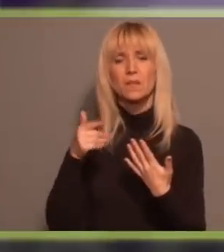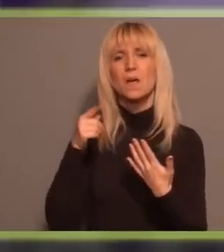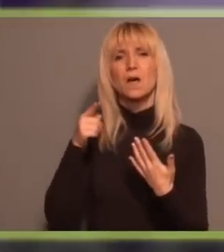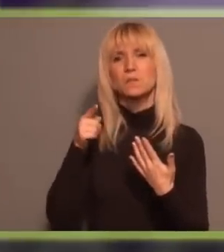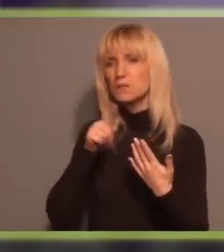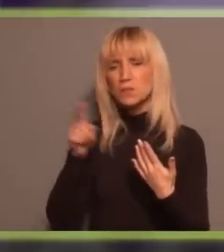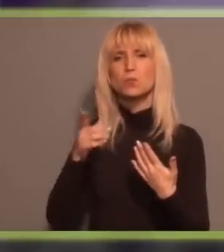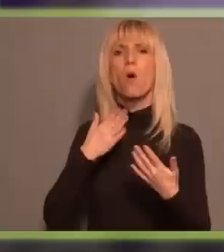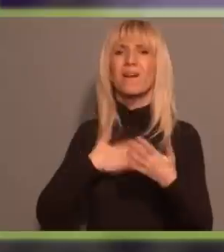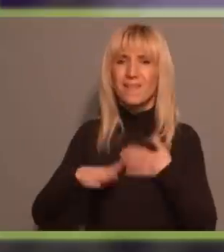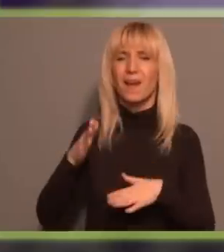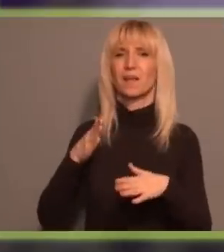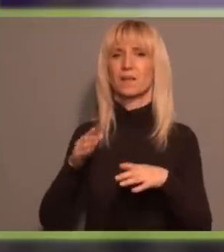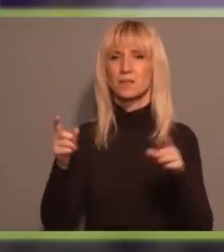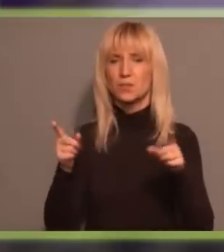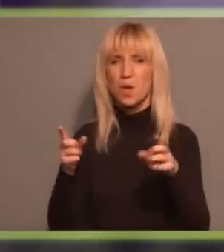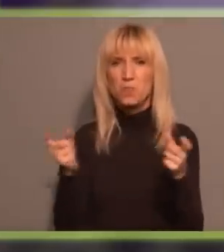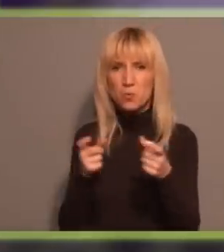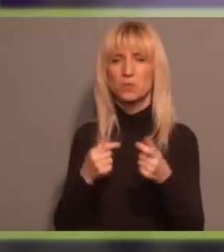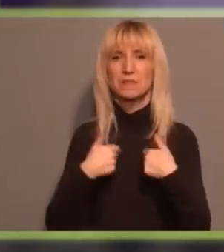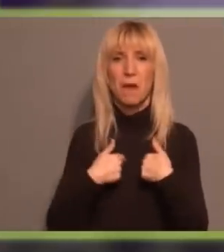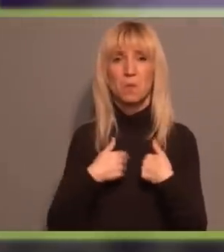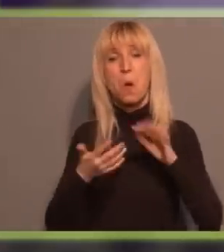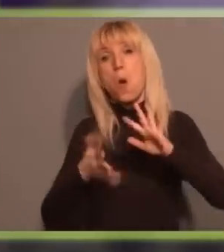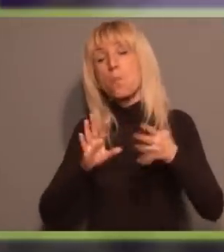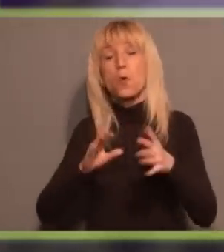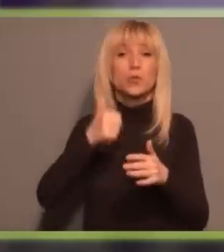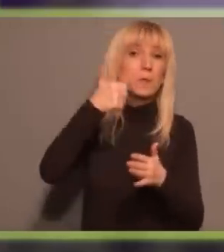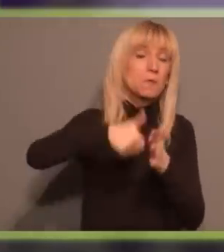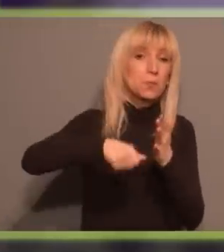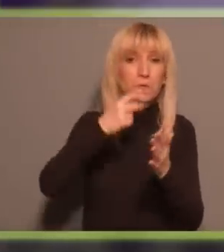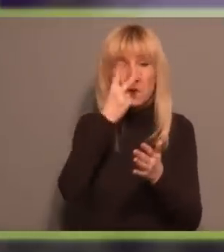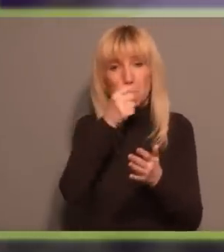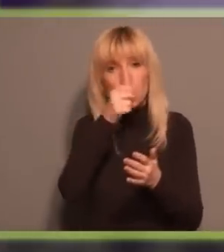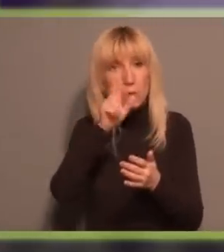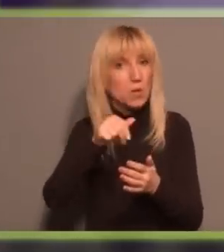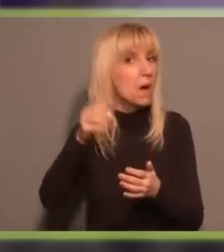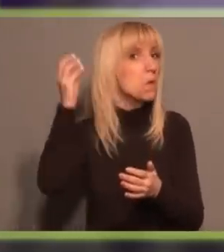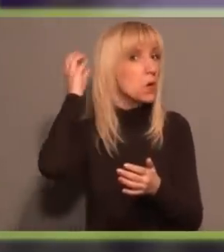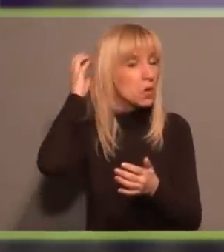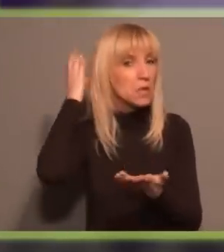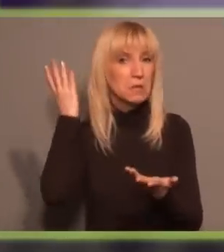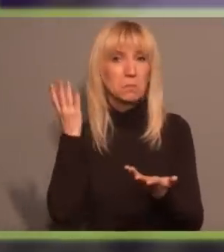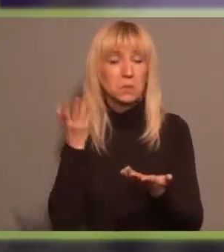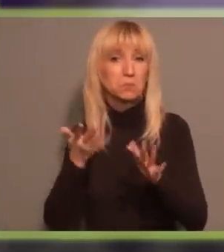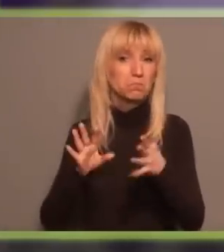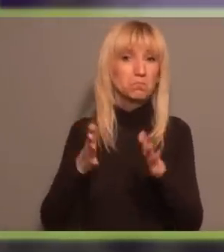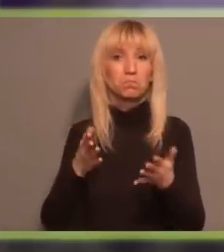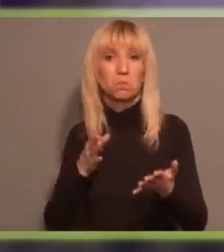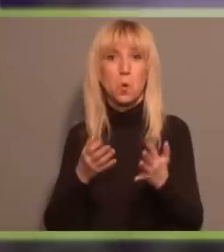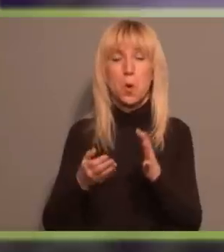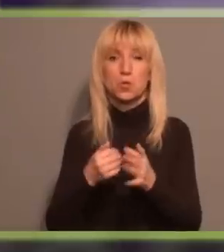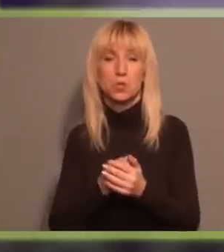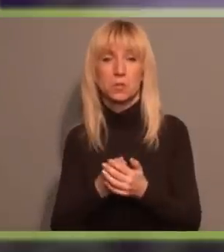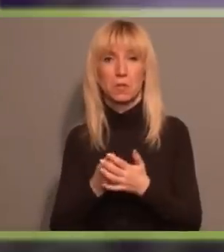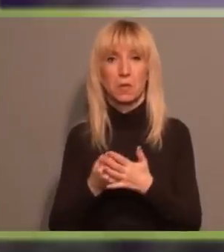oni nisu možda nima prvi put što su mene vidjeli što imam sušni, nije sušni akuhren implant, može da